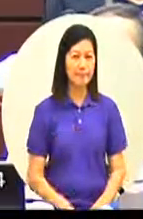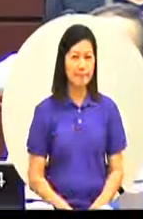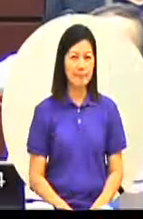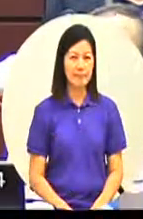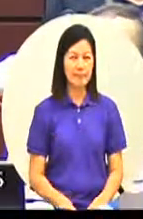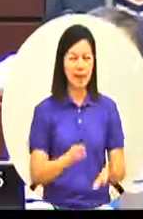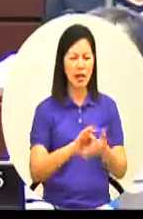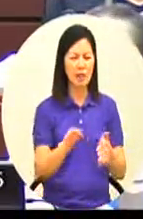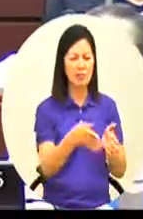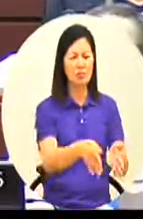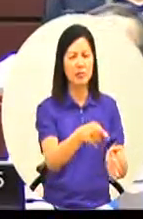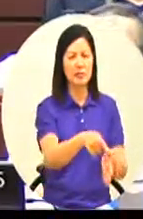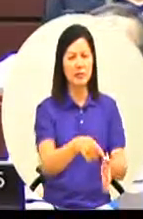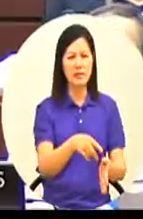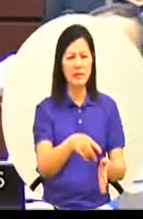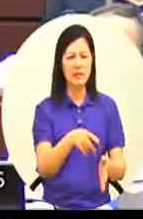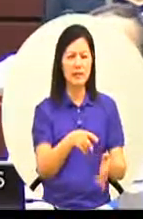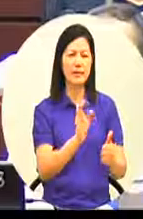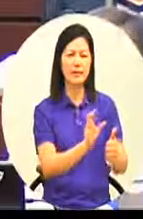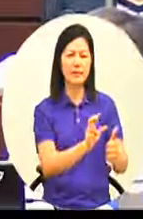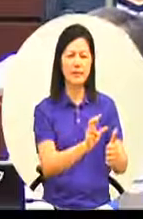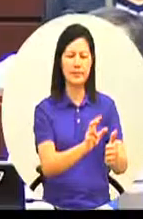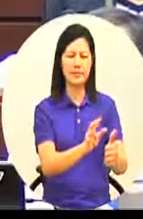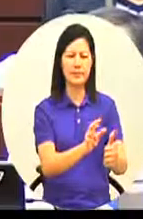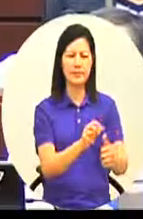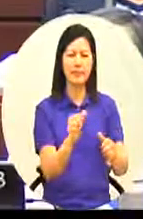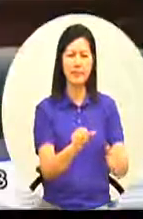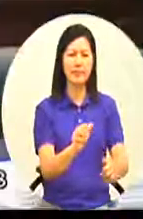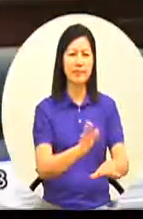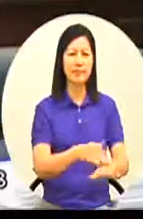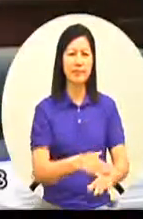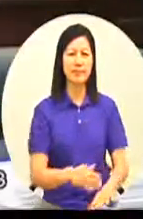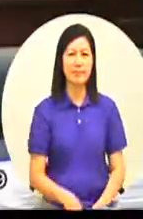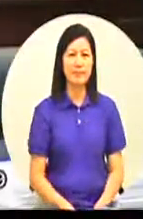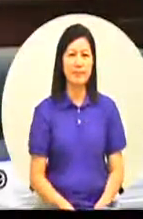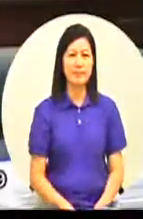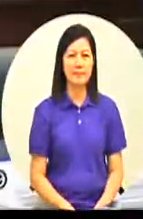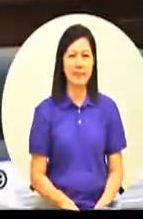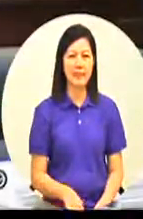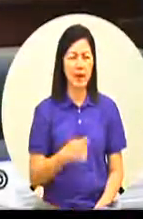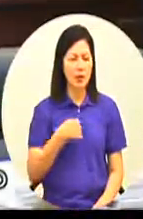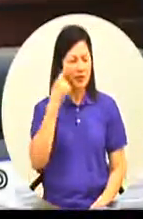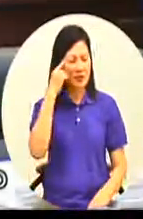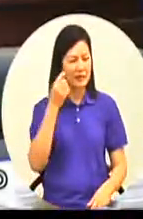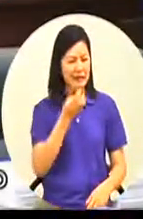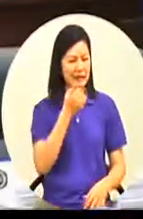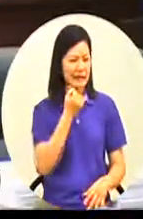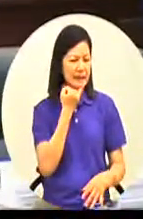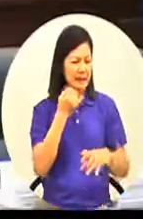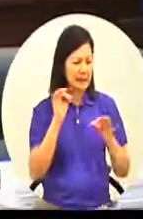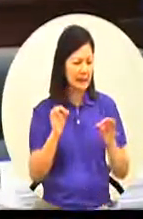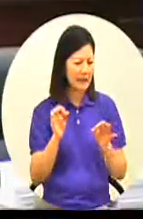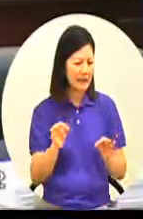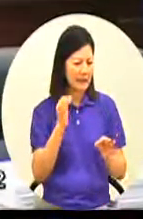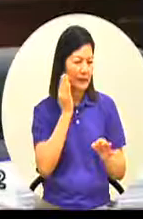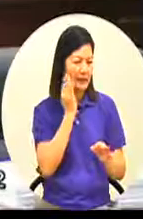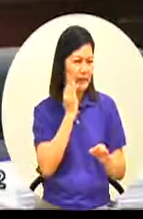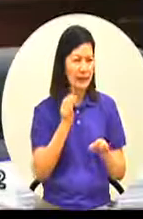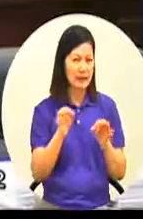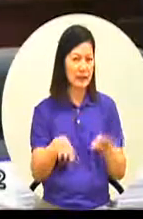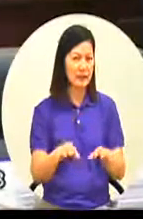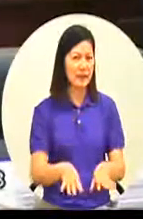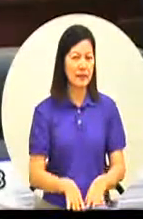来苛责任何一个区长。 没有，我的意思是说，不菜啦，你安尼用有点 rough 啦，rough 就是比较粗糙、